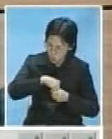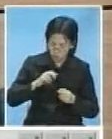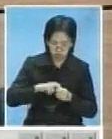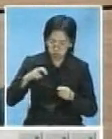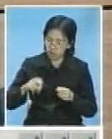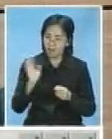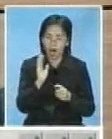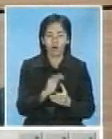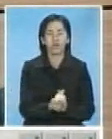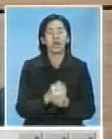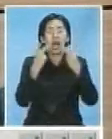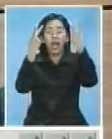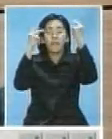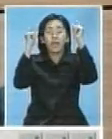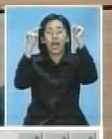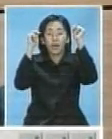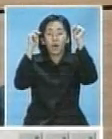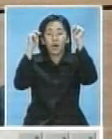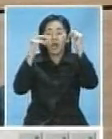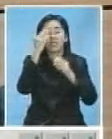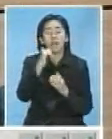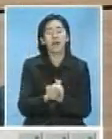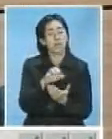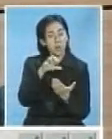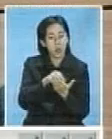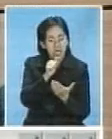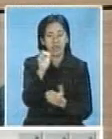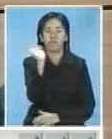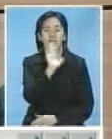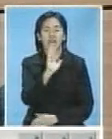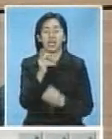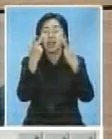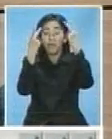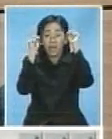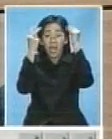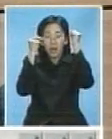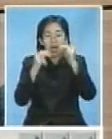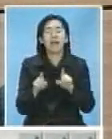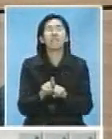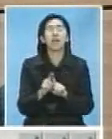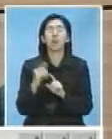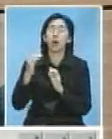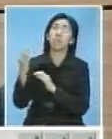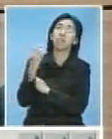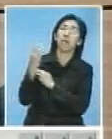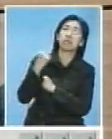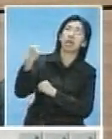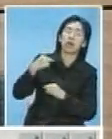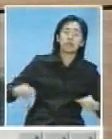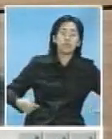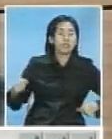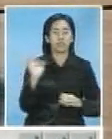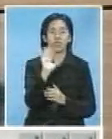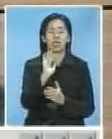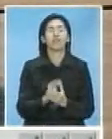าท่านได้เป็นนายกไม่ใช่เพราะฟลุกท่านได้เป็นนายกไม่ใช่เป็นหุ่นเชิดแต่เพื่อพิสูจน์ว่าท่าน